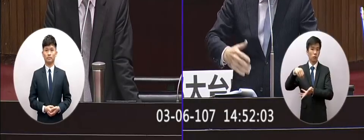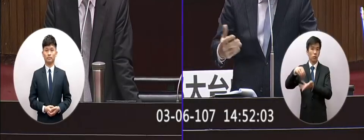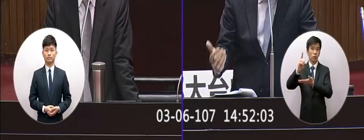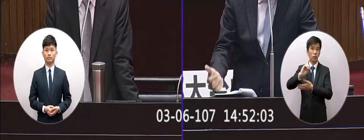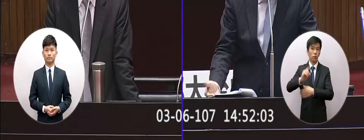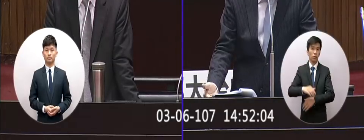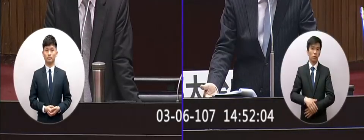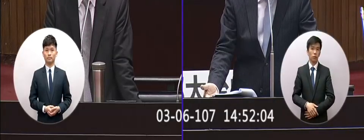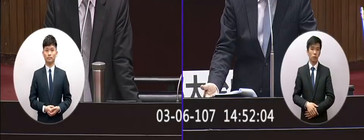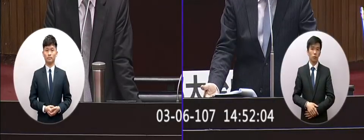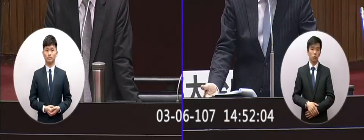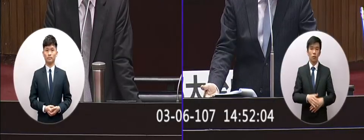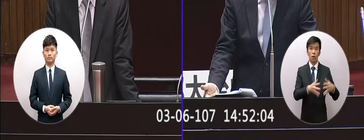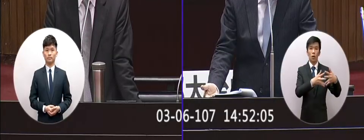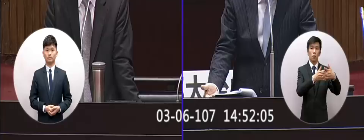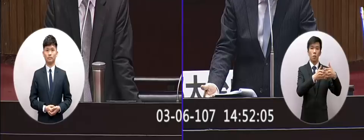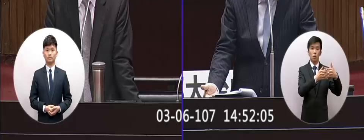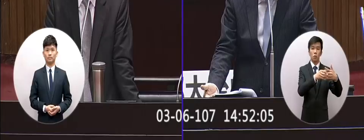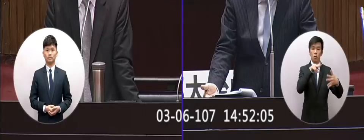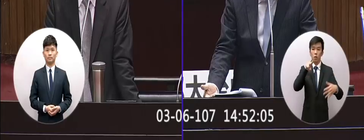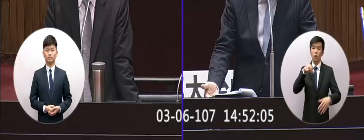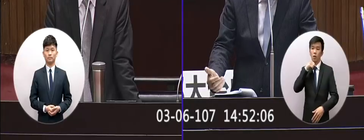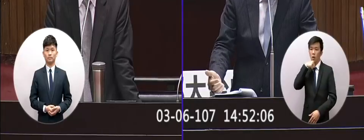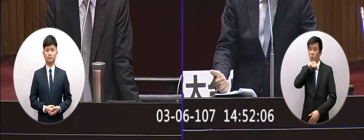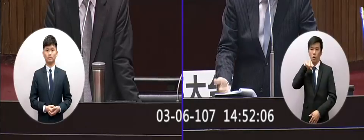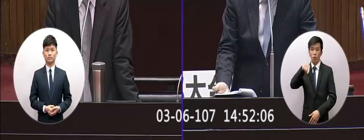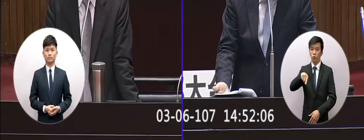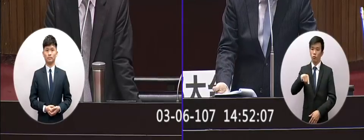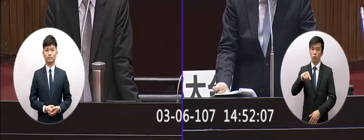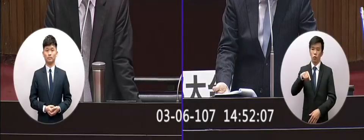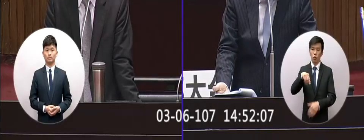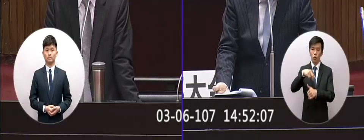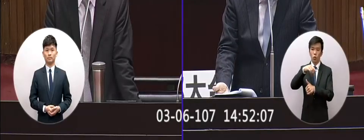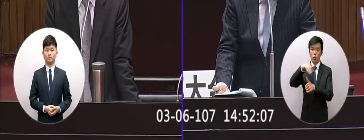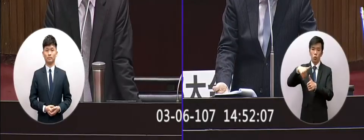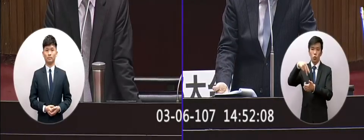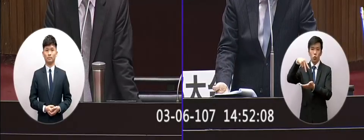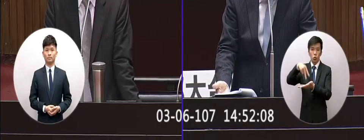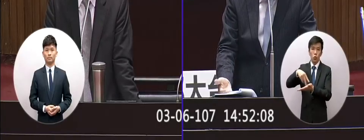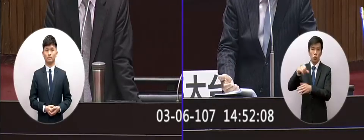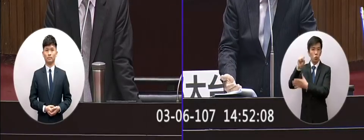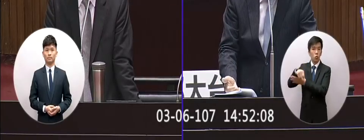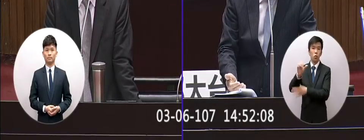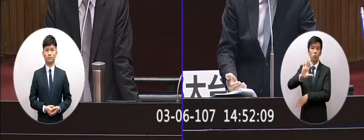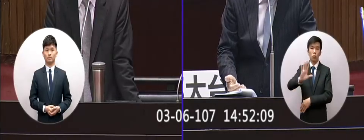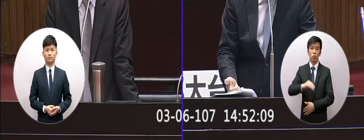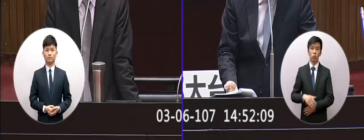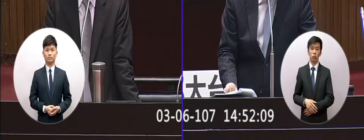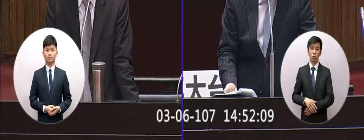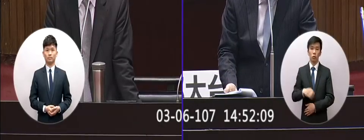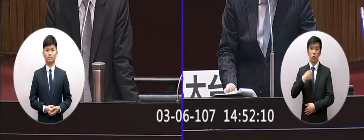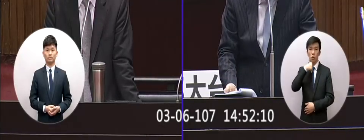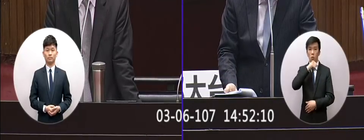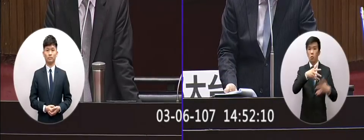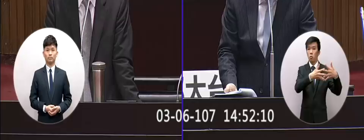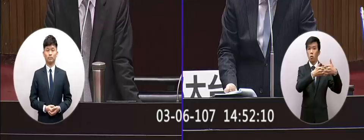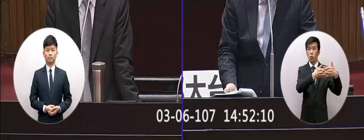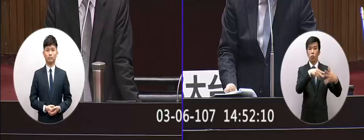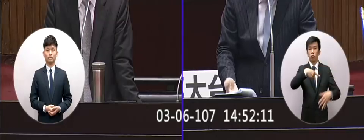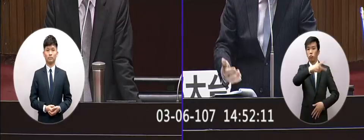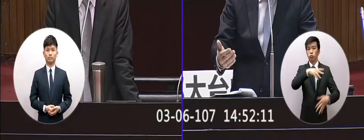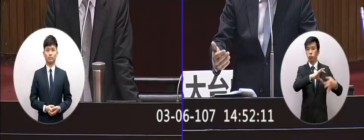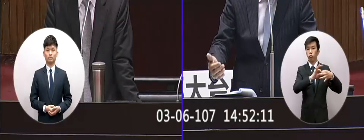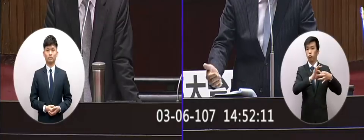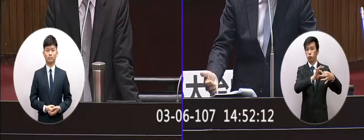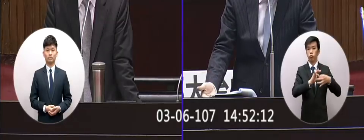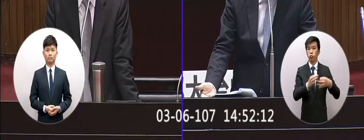说美国不承认台湾是独立国家，也不承认中华民国政府是跟美国有官方关系的国家，